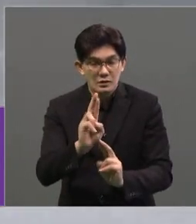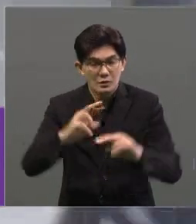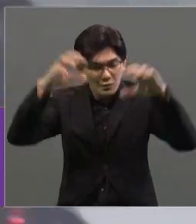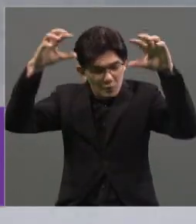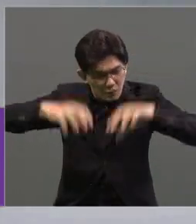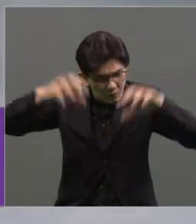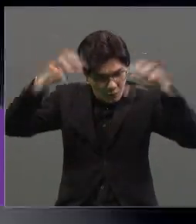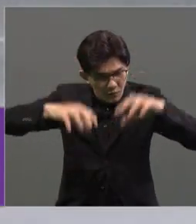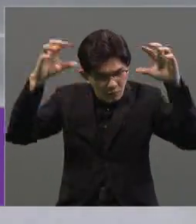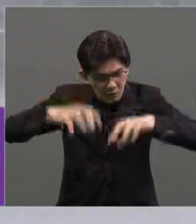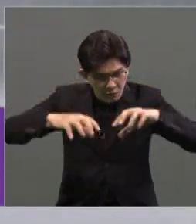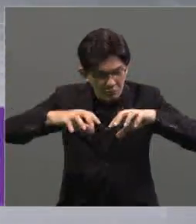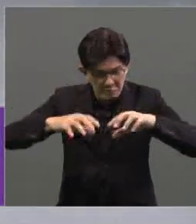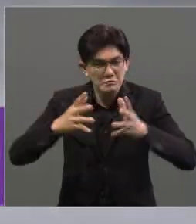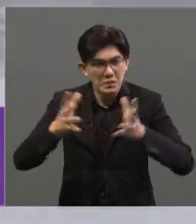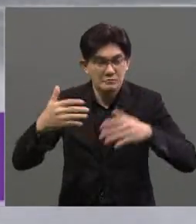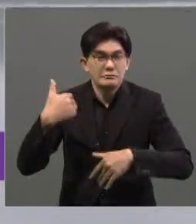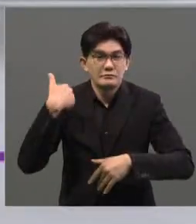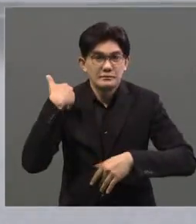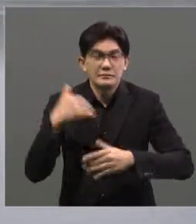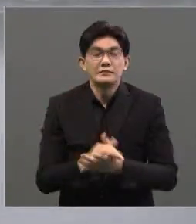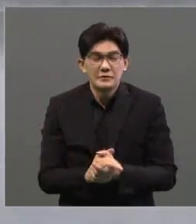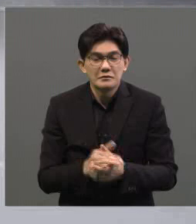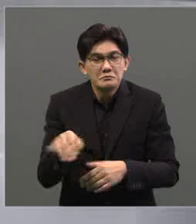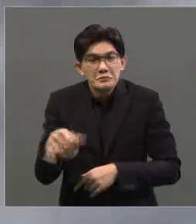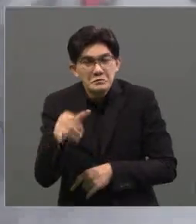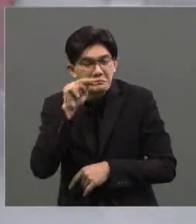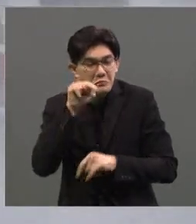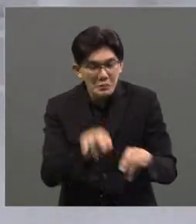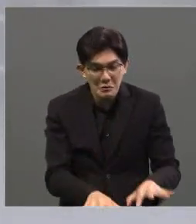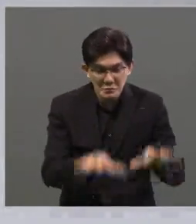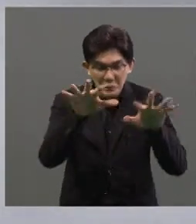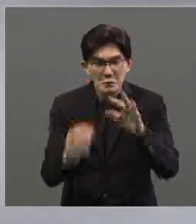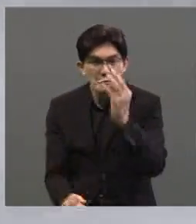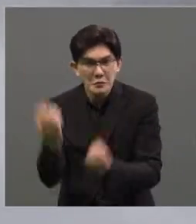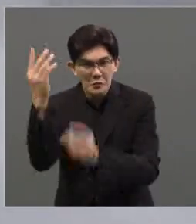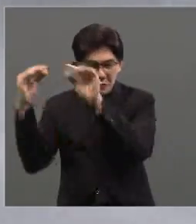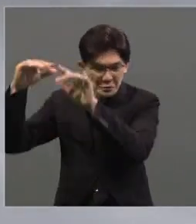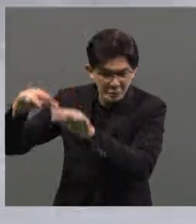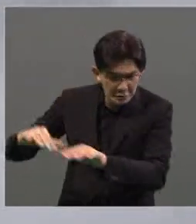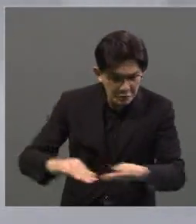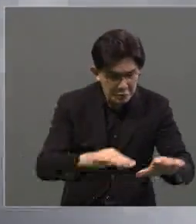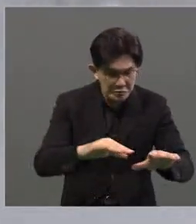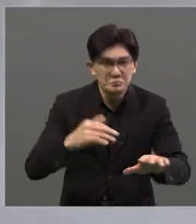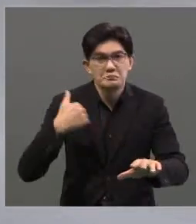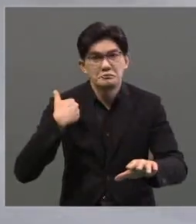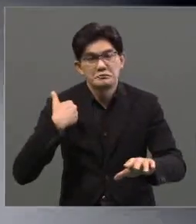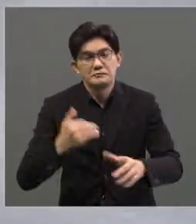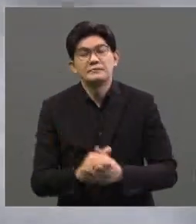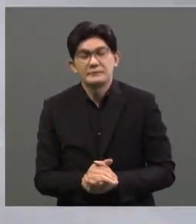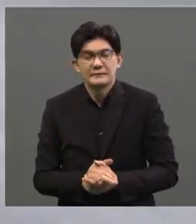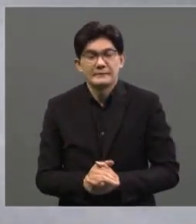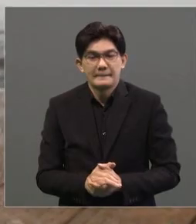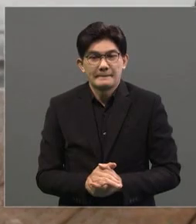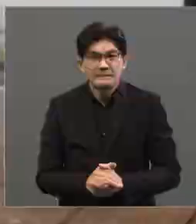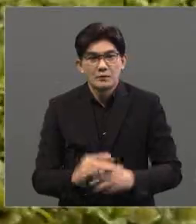จากฝนที่ตกหนักและฝนที่ตกสะสมซึ่งอาจจะทำให้เกิดน้ำท่วมฉับพลันและน้ำป่าไหลหลากในระยะนี้ด้วยค่ะ